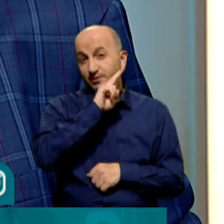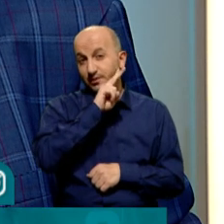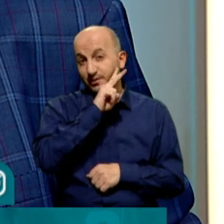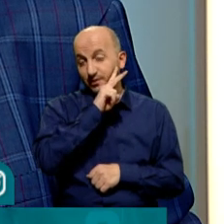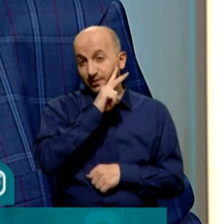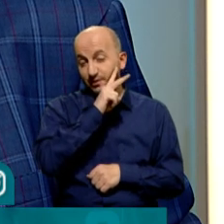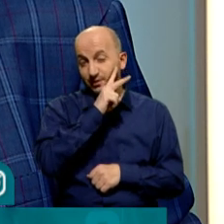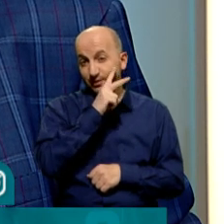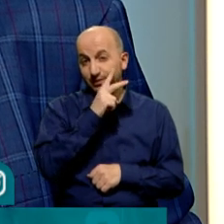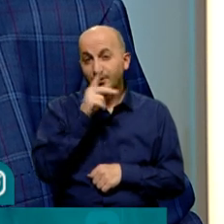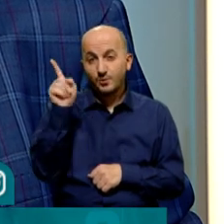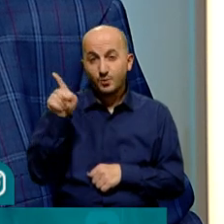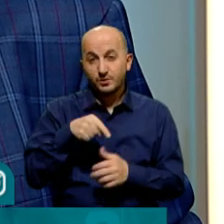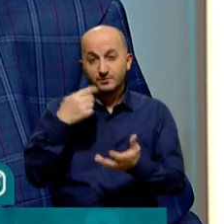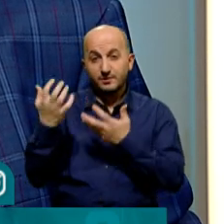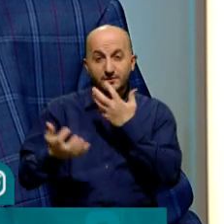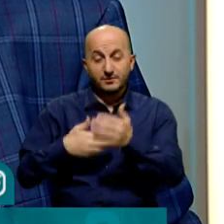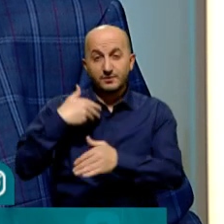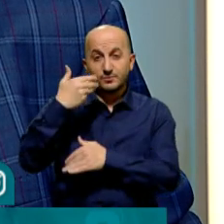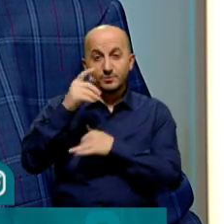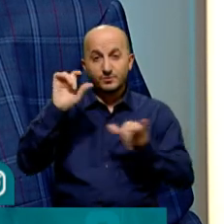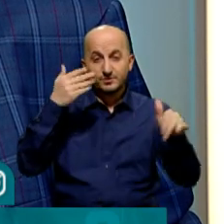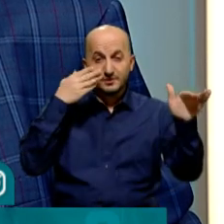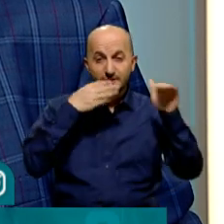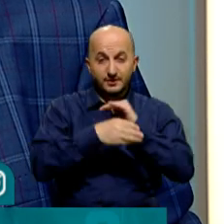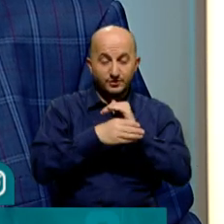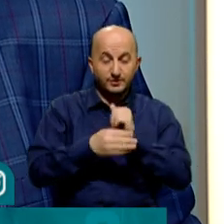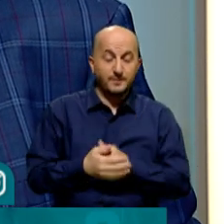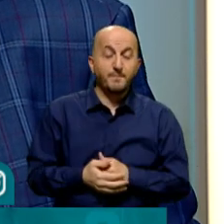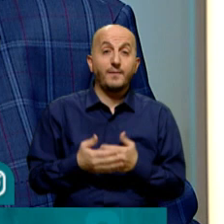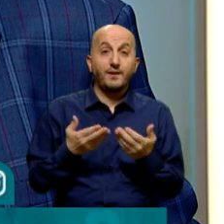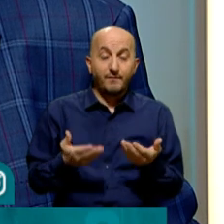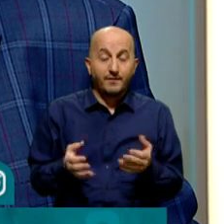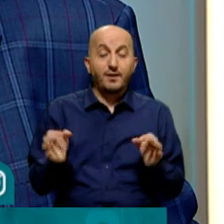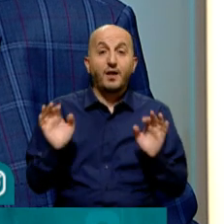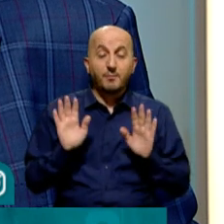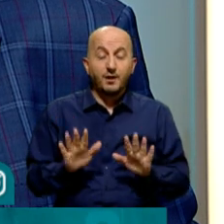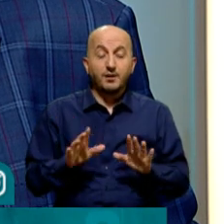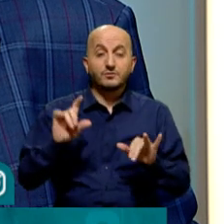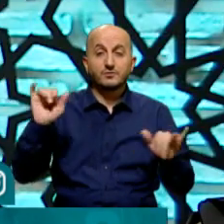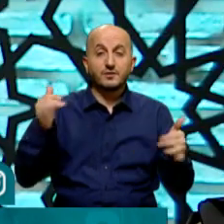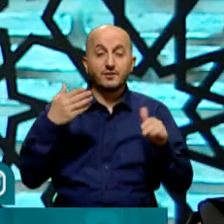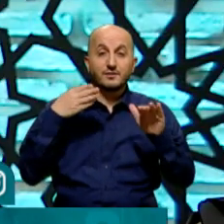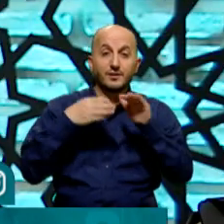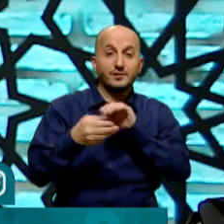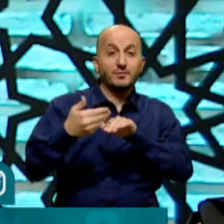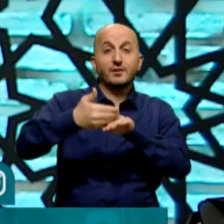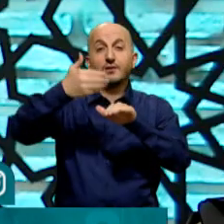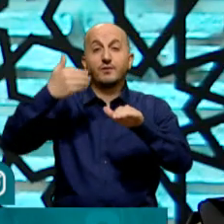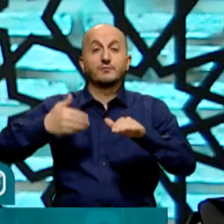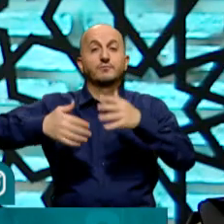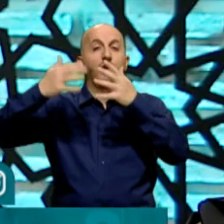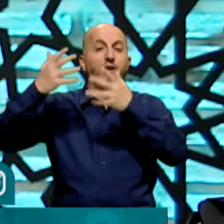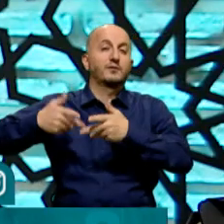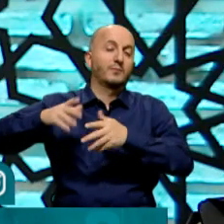diyeyim, yandıktan sonra cennete gidecek. Evet, ama cennete gitmeden önce ne var? Hesaplaşma